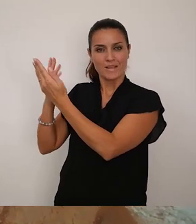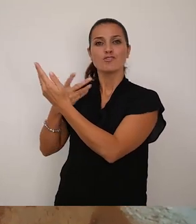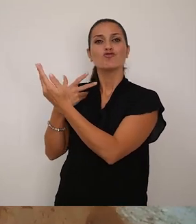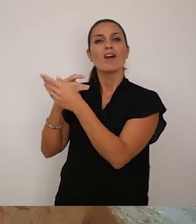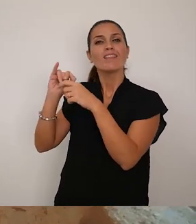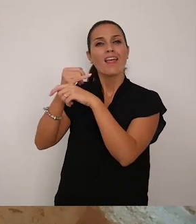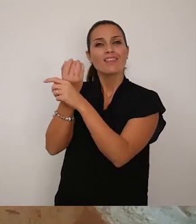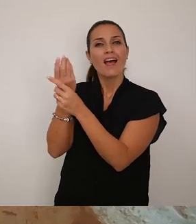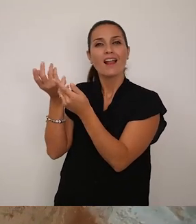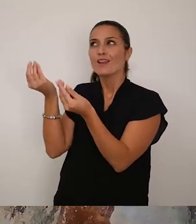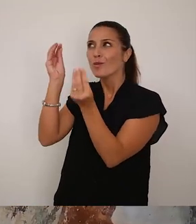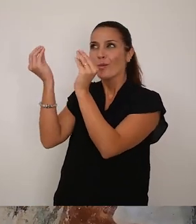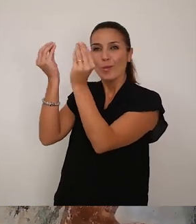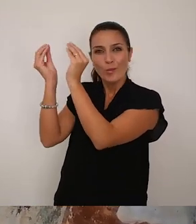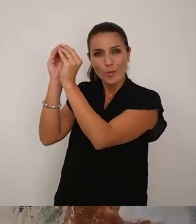antiquario.